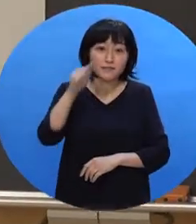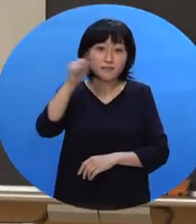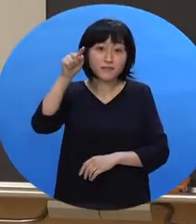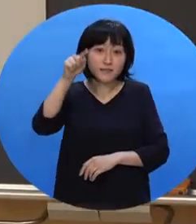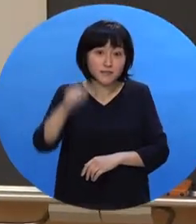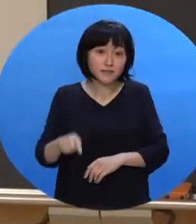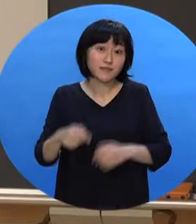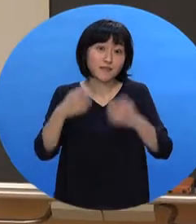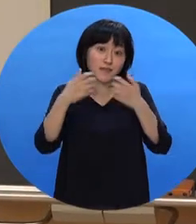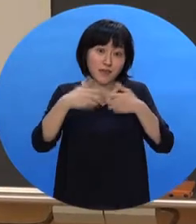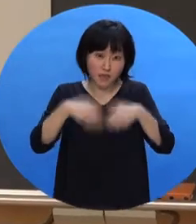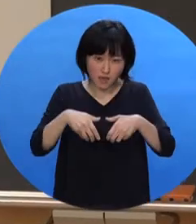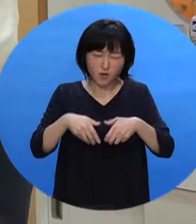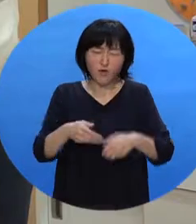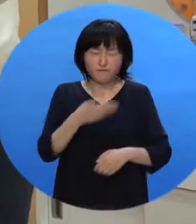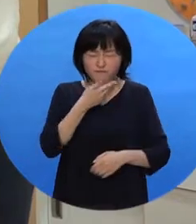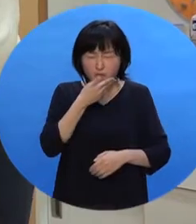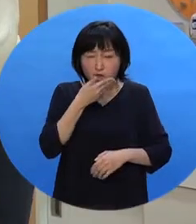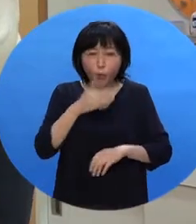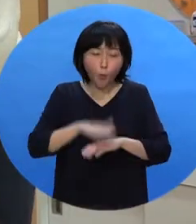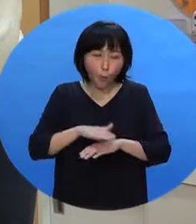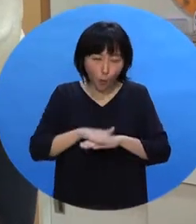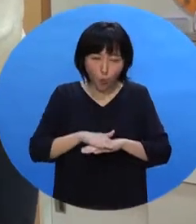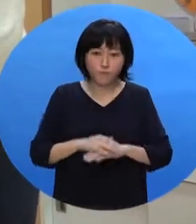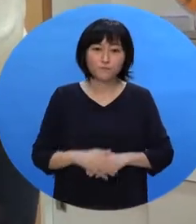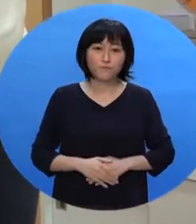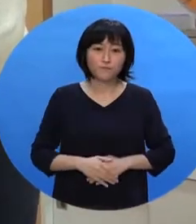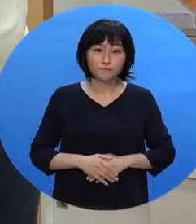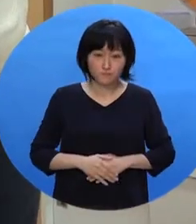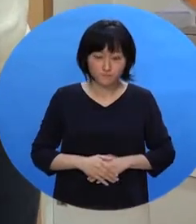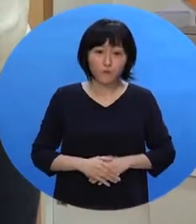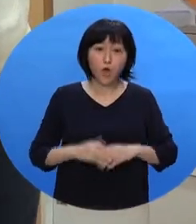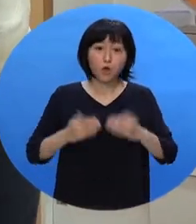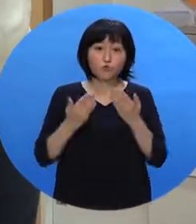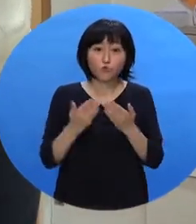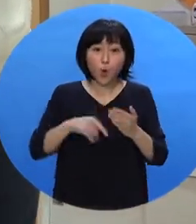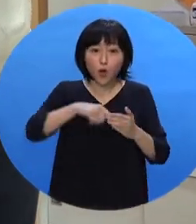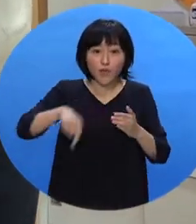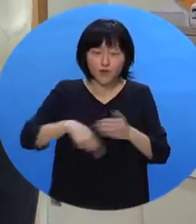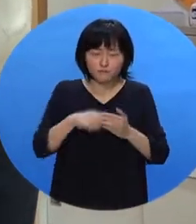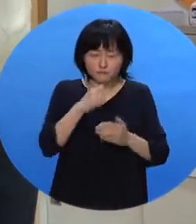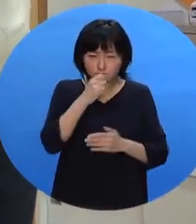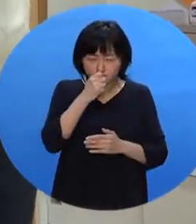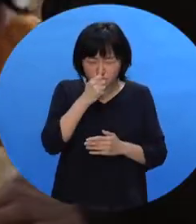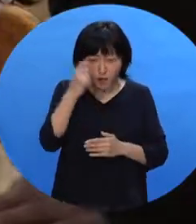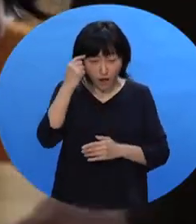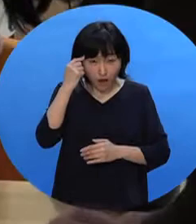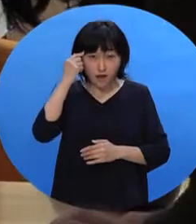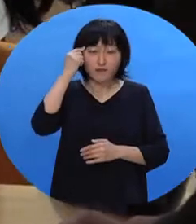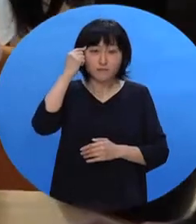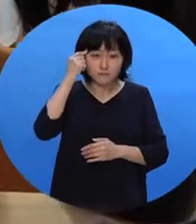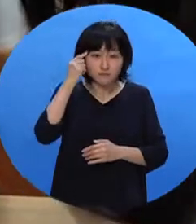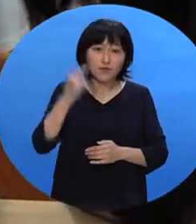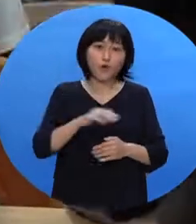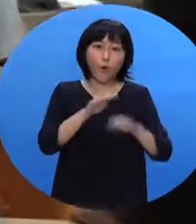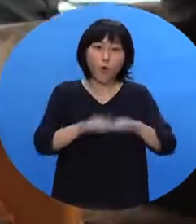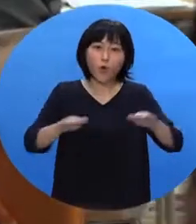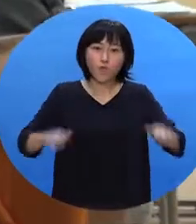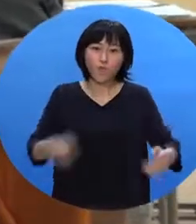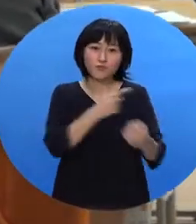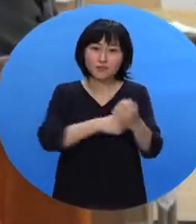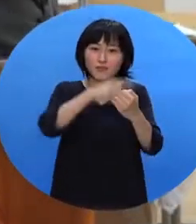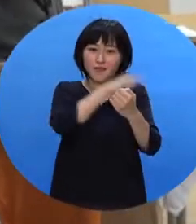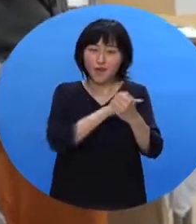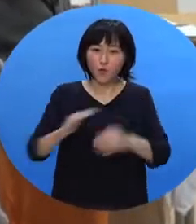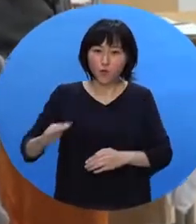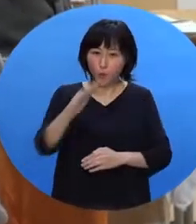はそのための重要なツールとなっているようです。より実りある授業を追求し子どもたちの可能性を伸